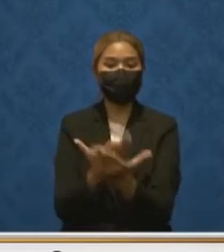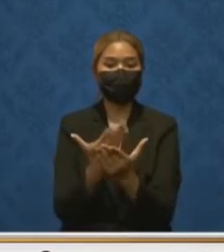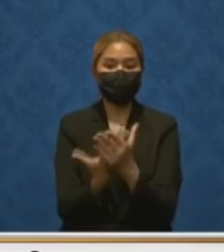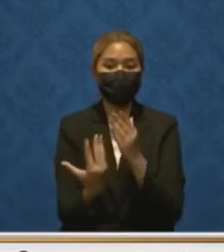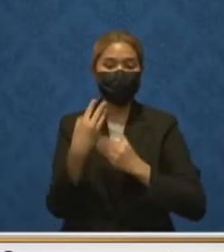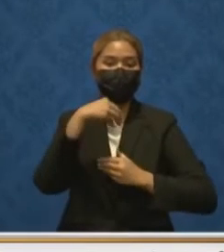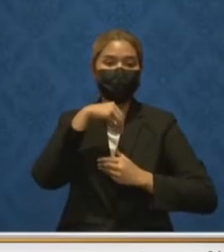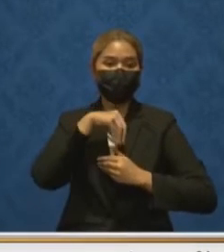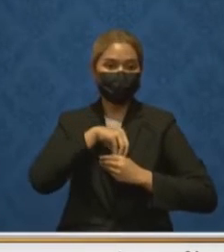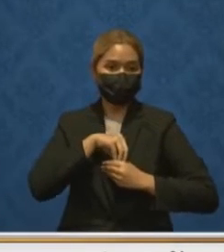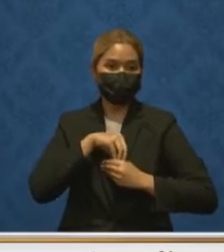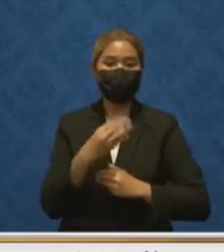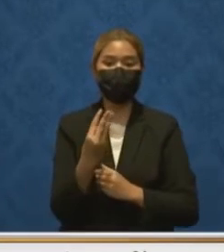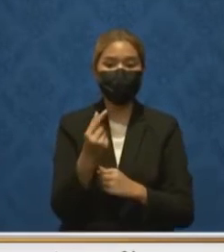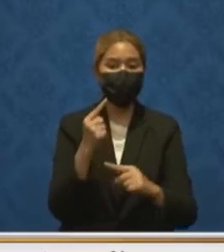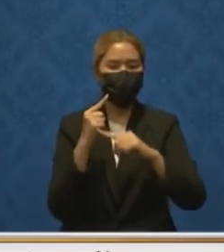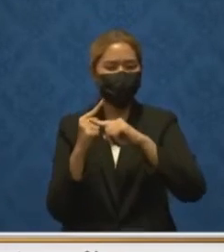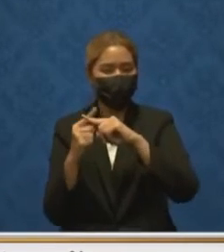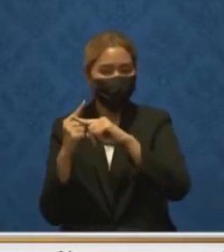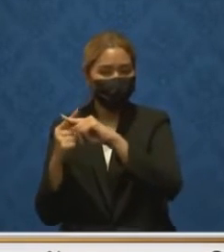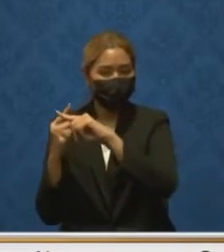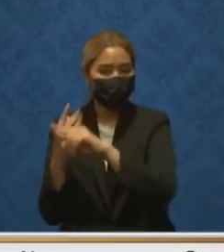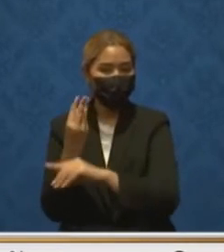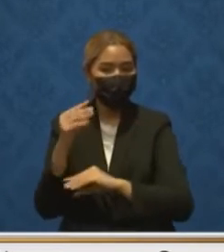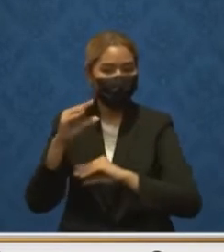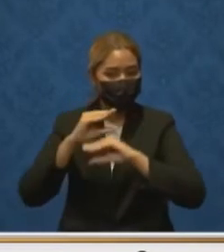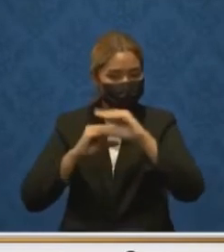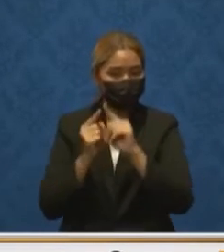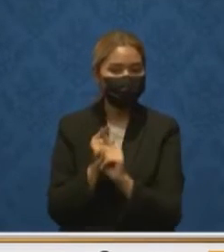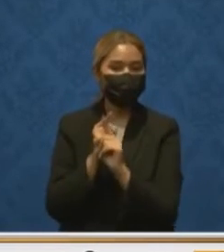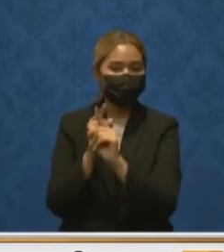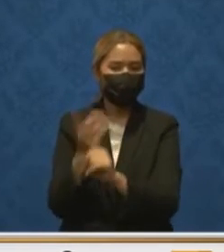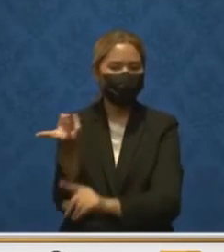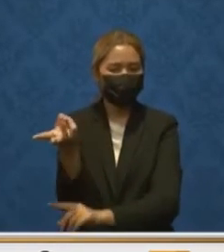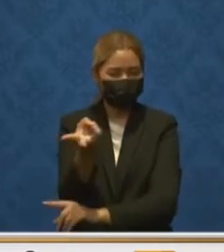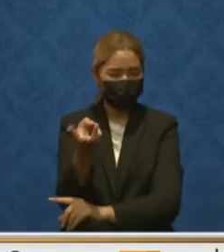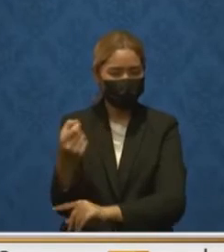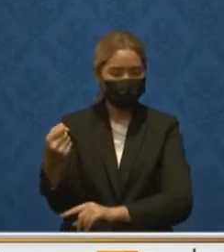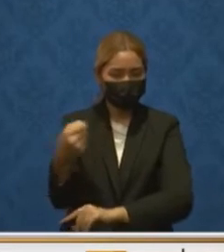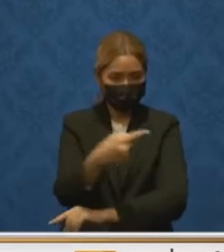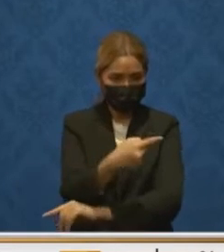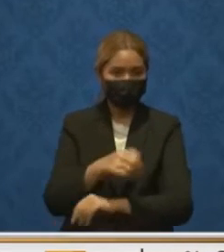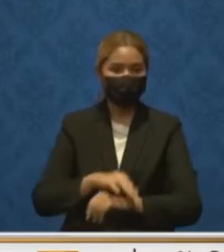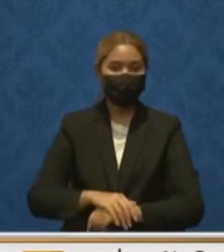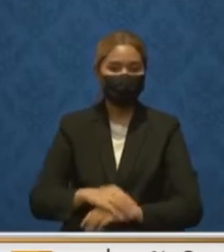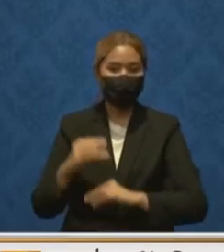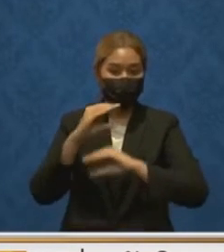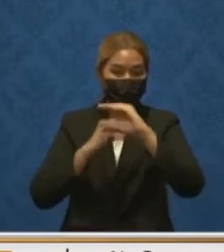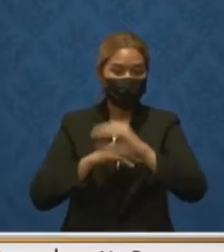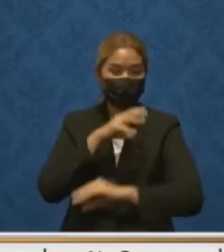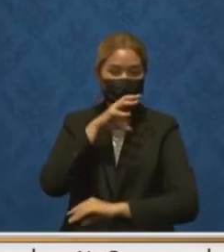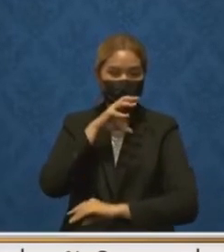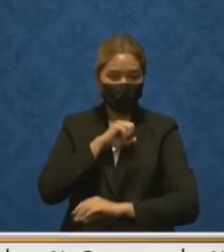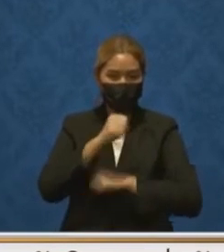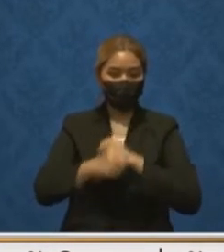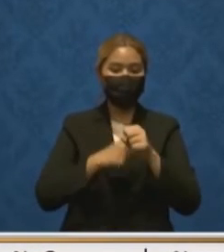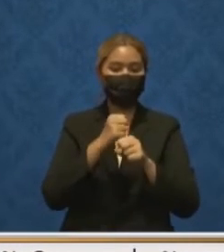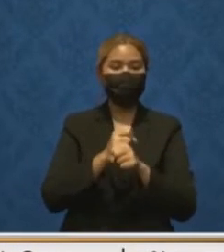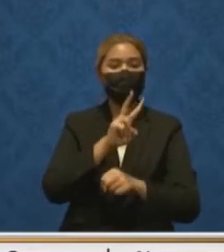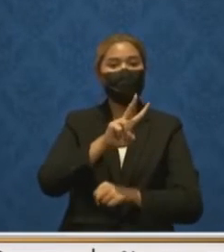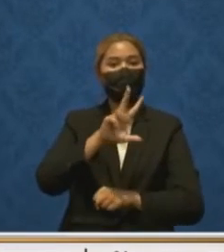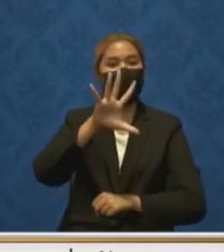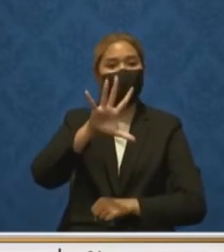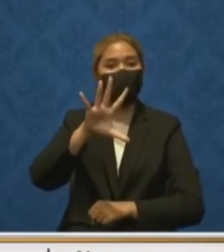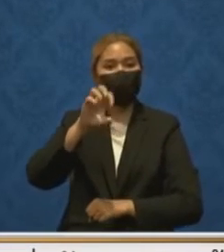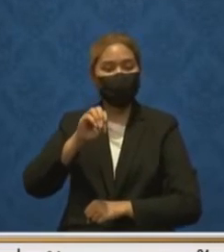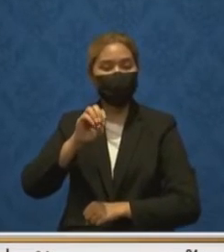แต่กำไรที่ให้บวกตามโครงสร้างให่น้อยกว่าโครงสรางเดิมครับโครงสรางปี 54 ให้